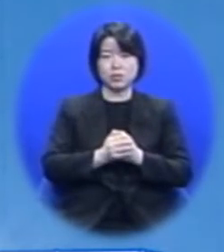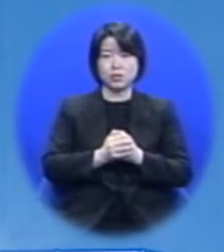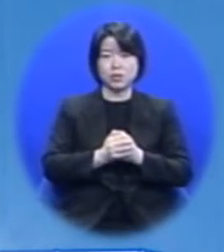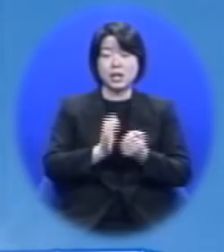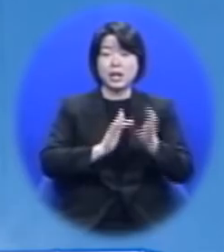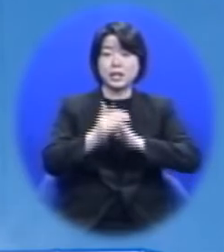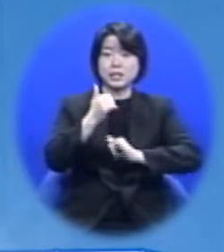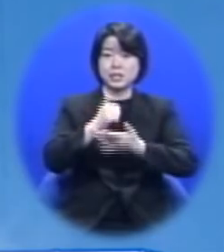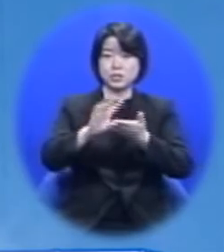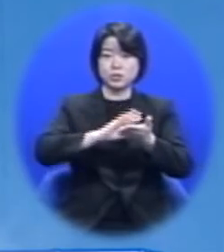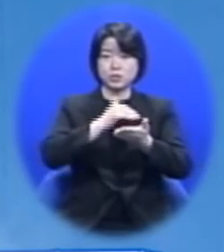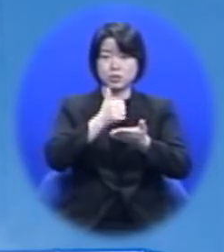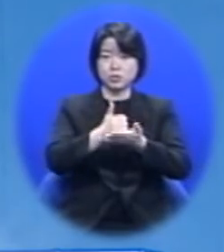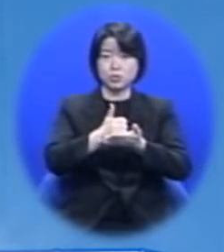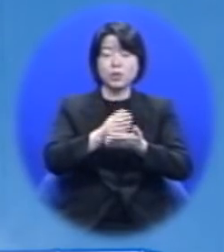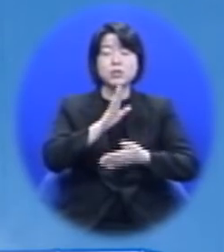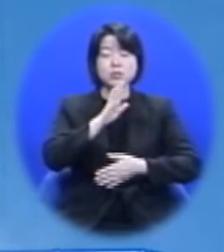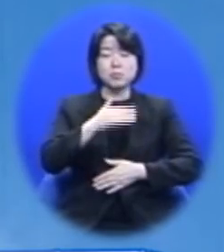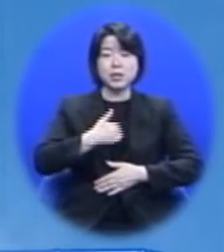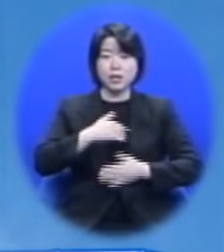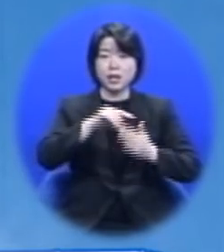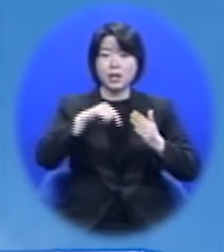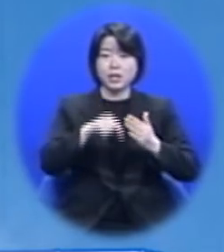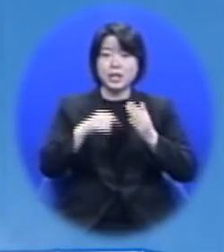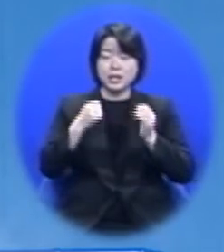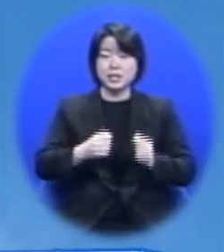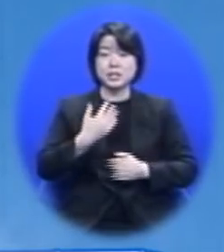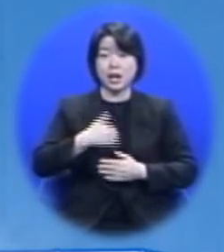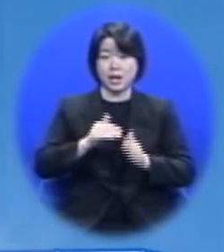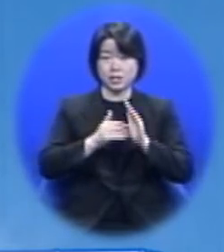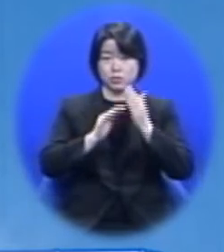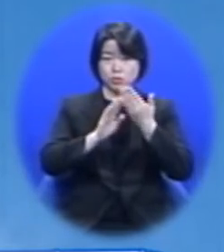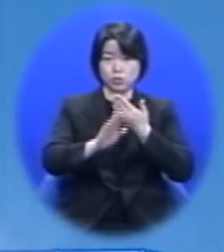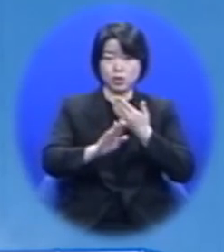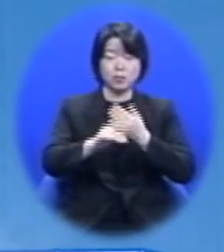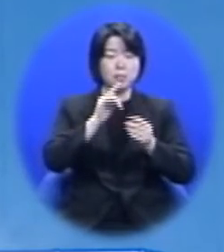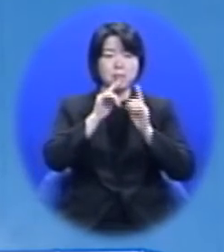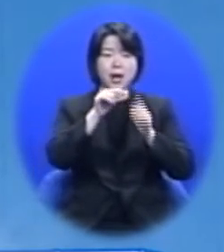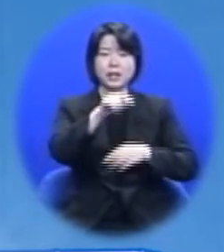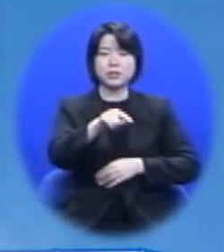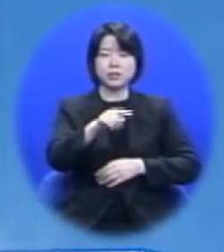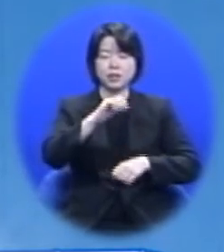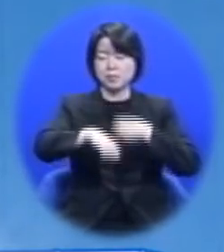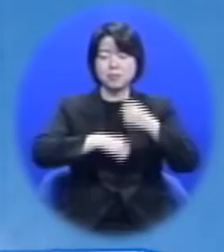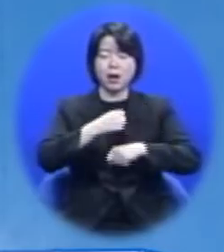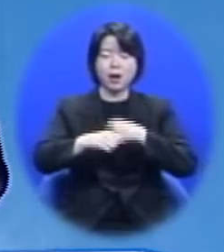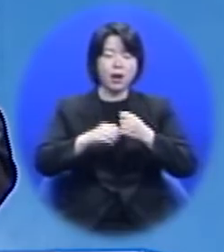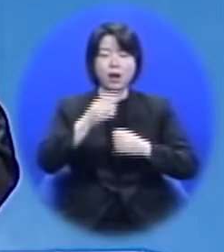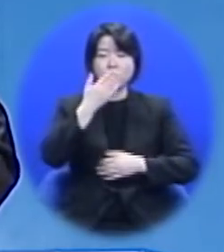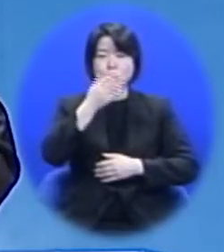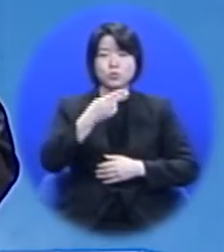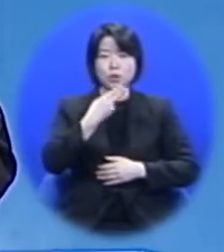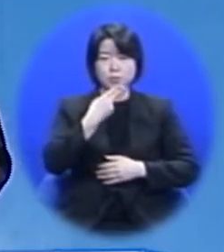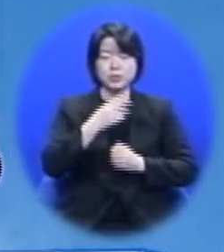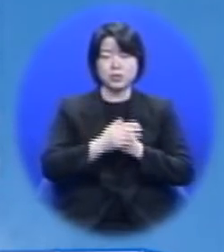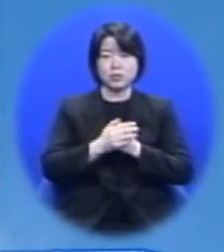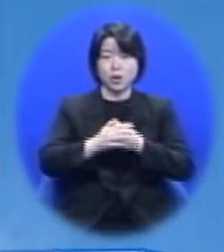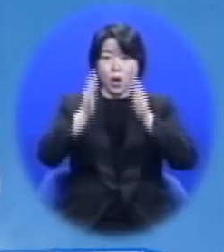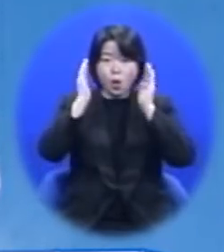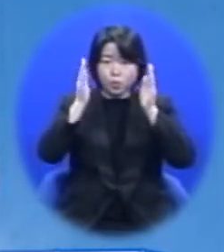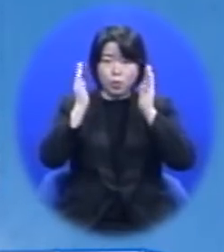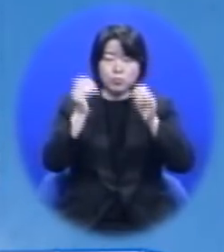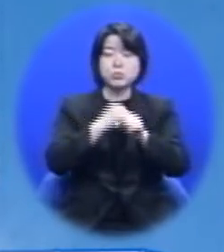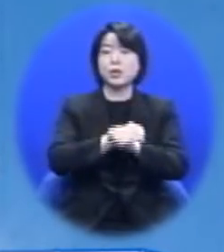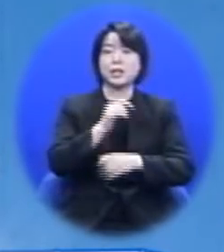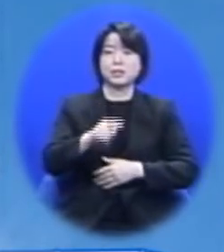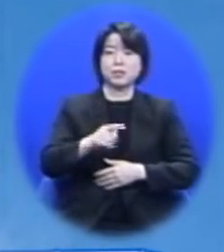예수 그리스도 정말 내 안에 계신 것을 알고 나면 말을 그렇게 할 수 없어요. 공부하는 거 알고